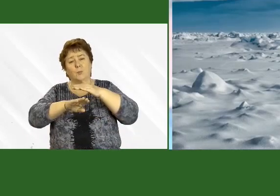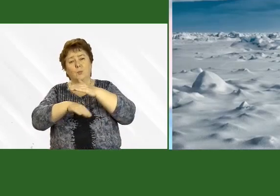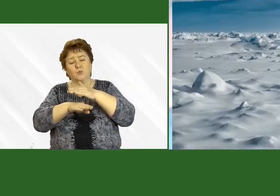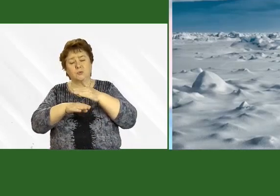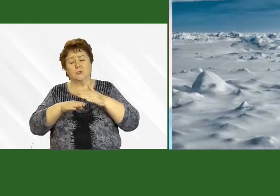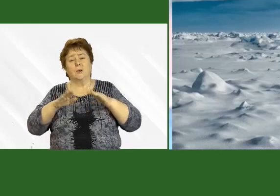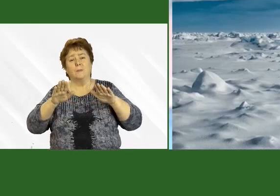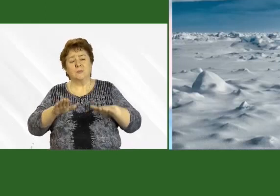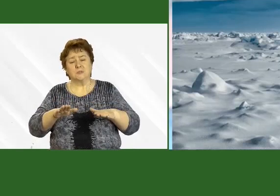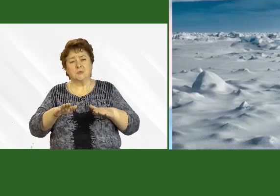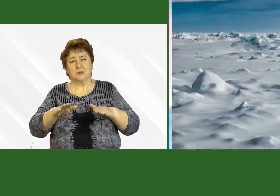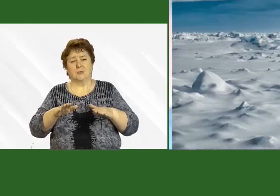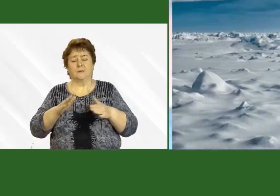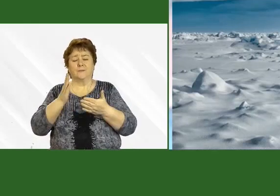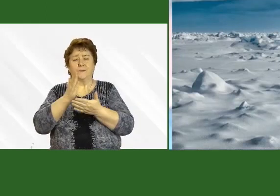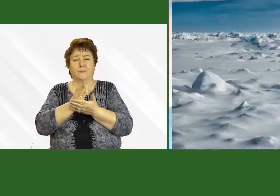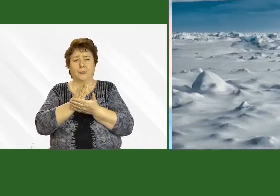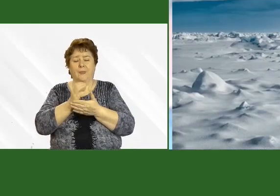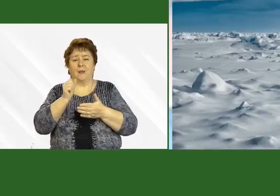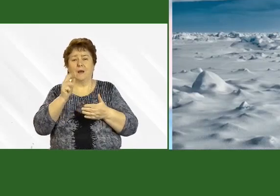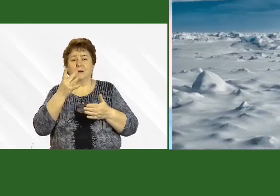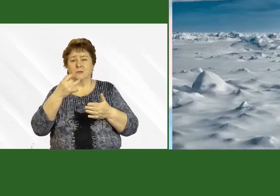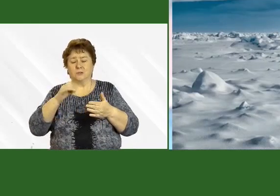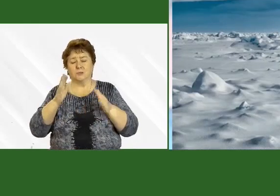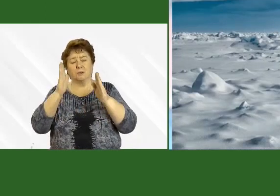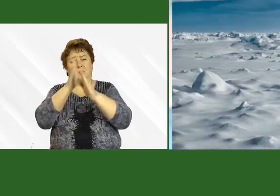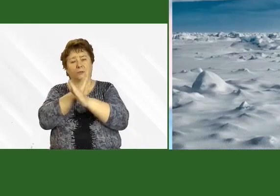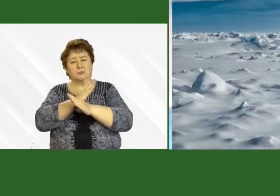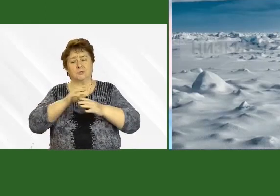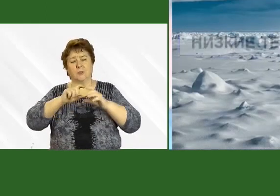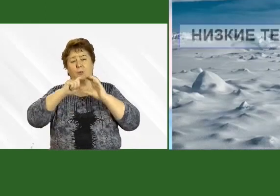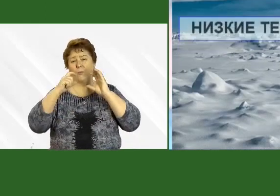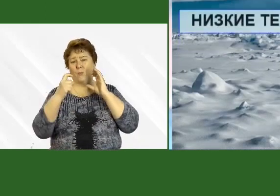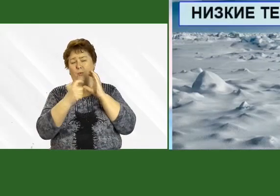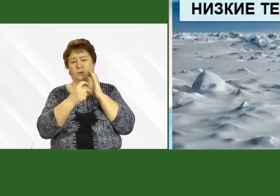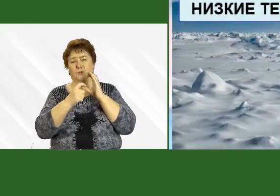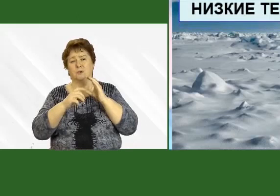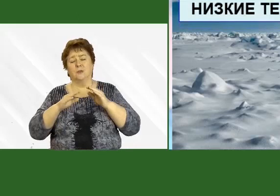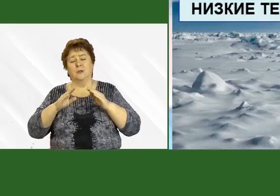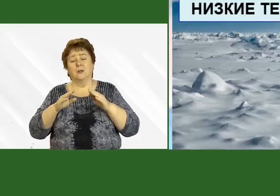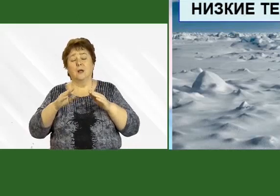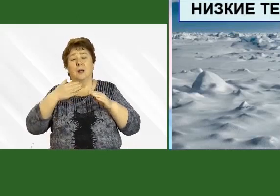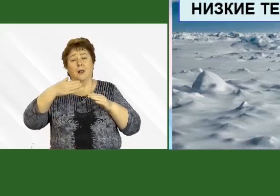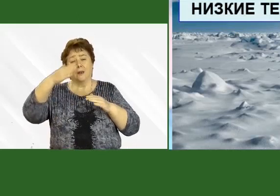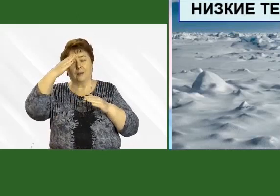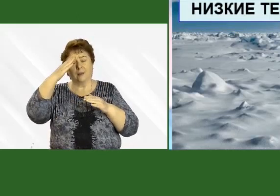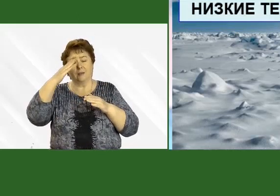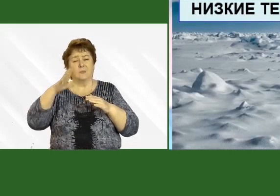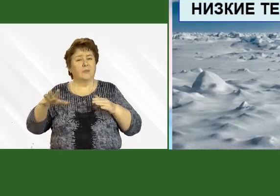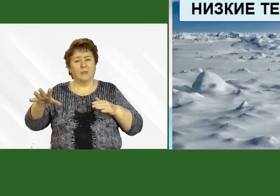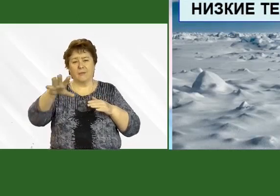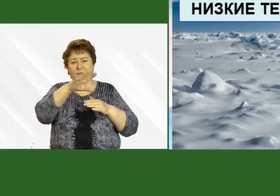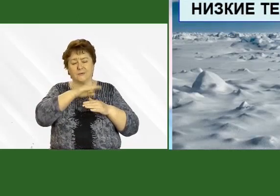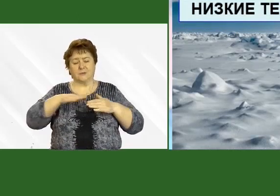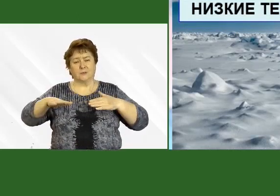зона расположилась в арктическом климатическом поясе даже летом почти на всей